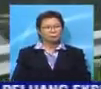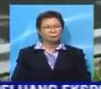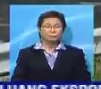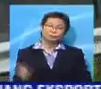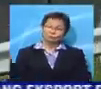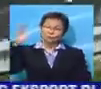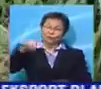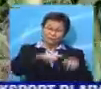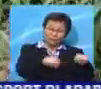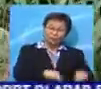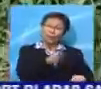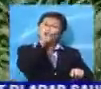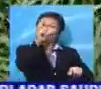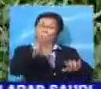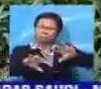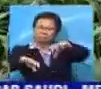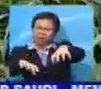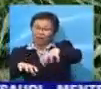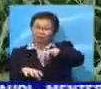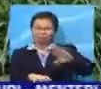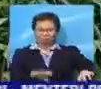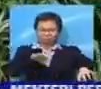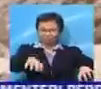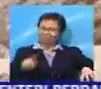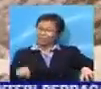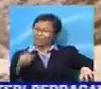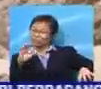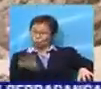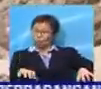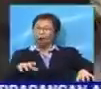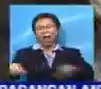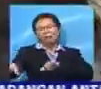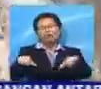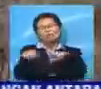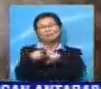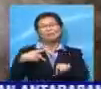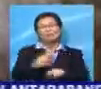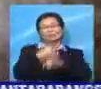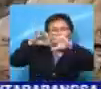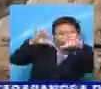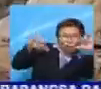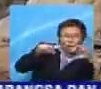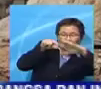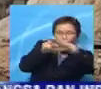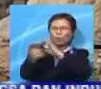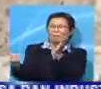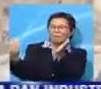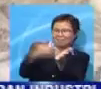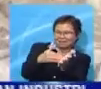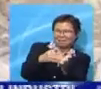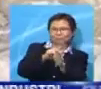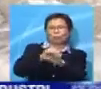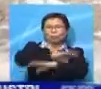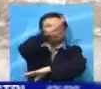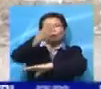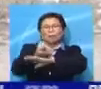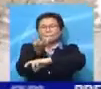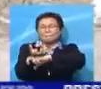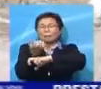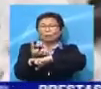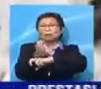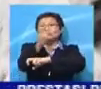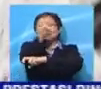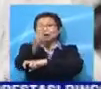Jom kita ke lokasi kedua pula dengan melakukan aktiviti yang sama. Tapi kali ini, kita meneroka gua sekali di sebuah bukit batu kapur di